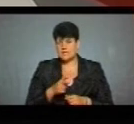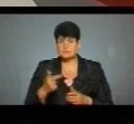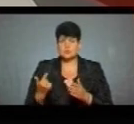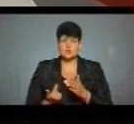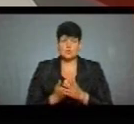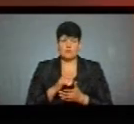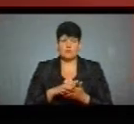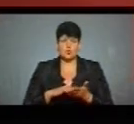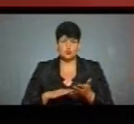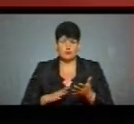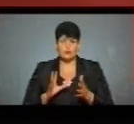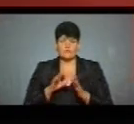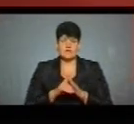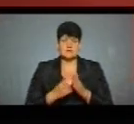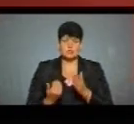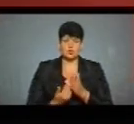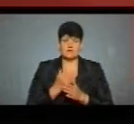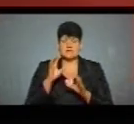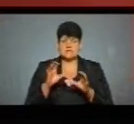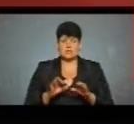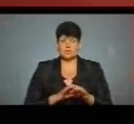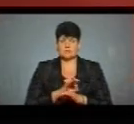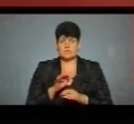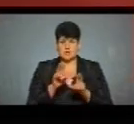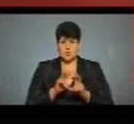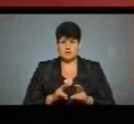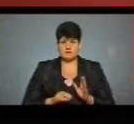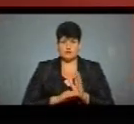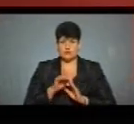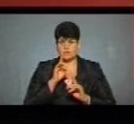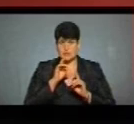або внесений новий законопроект на розгляд до Верховної Ради